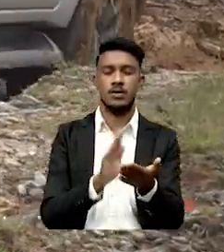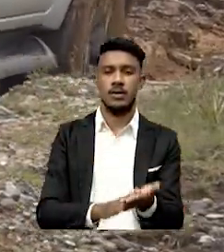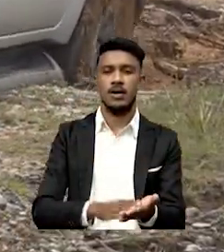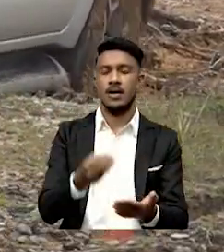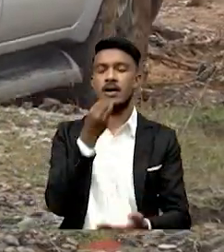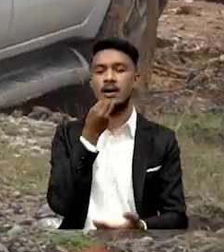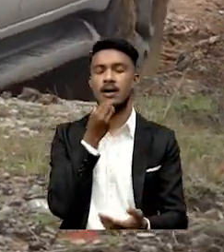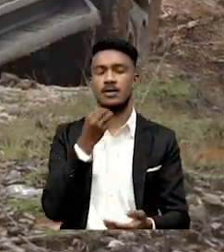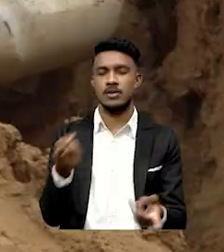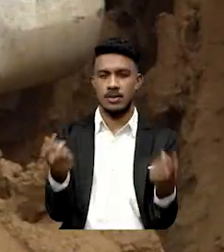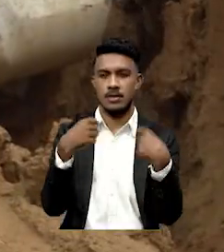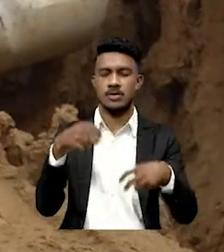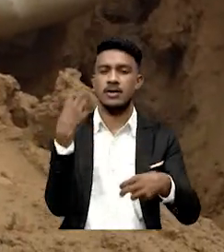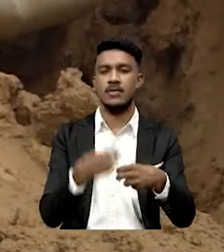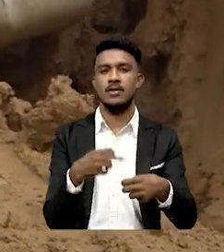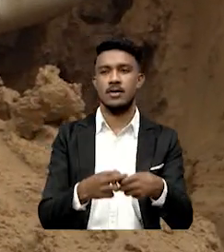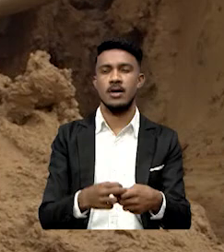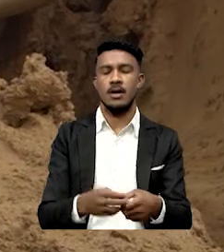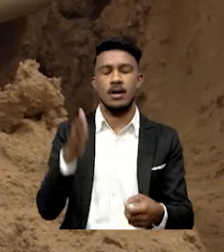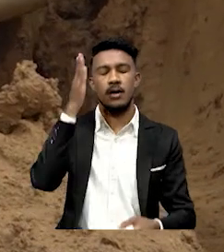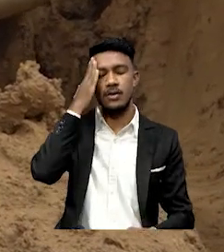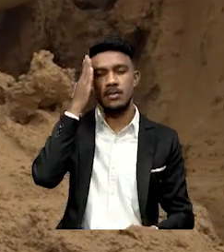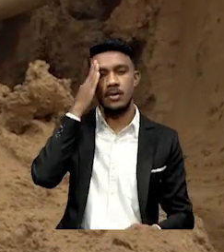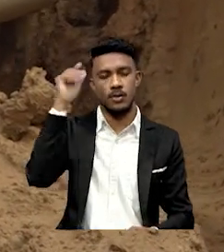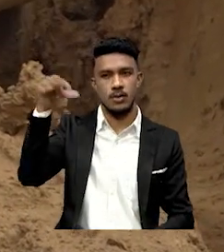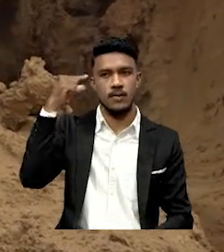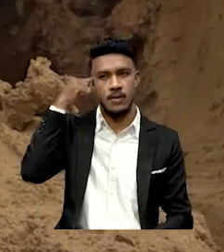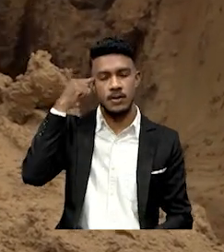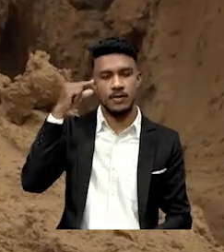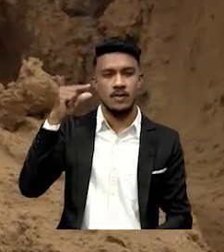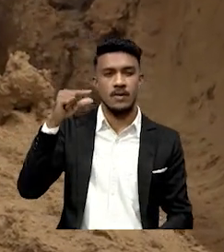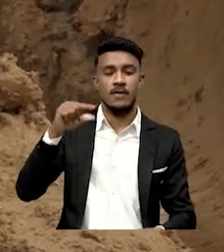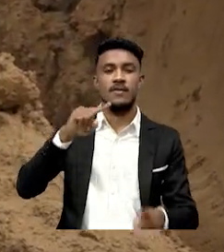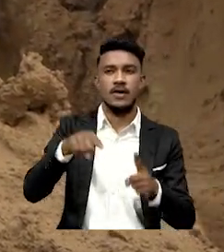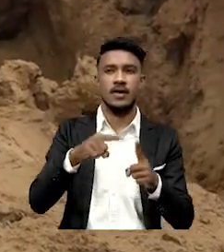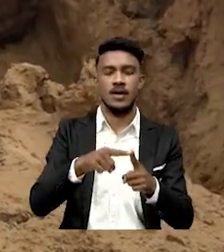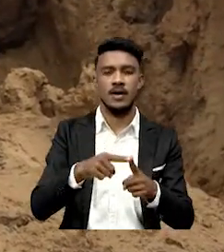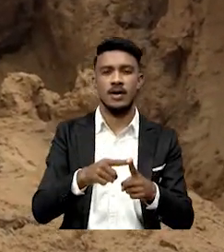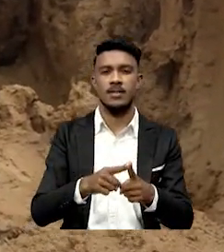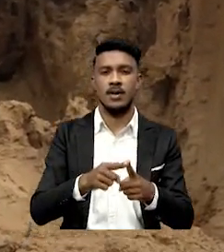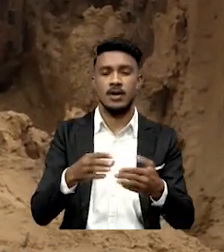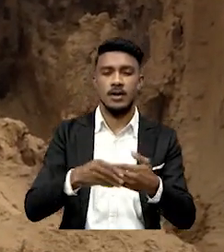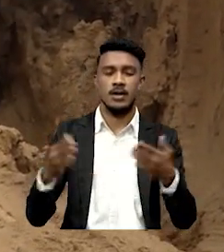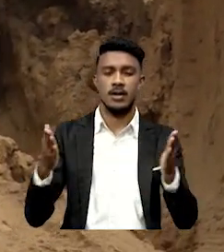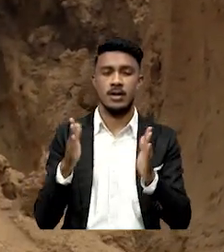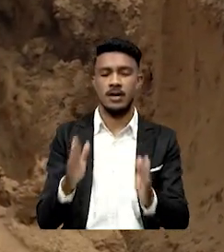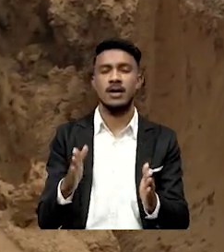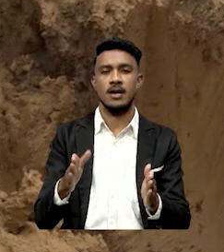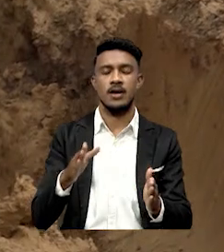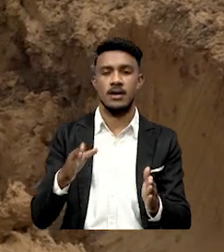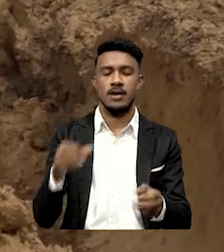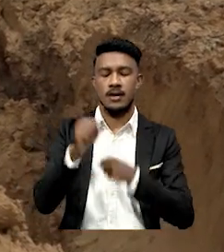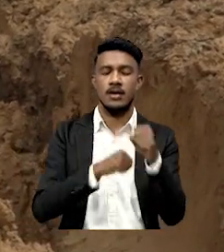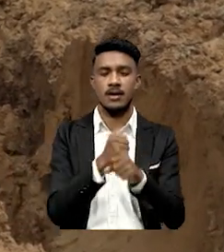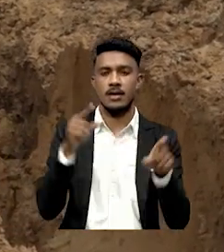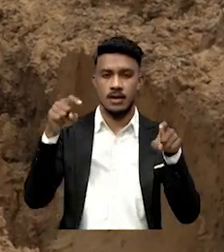tu, neve han mais hanuil lhe mais grande, governo ele vai ir a tu sai, tinha na agora nem tem louro nem estrada nem Miami,